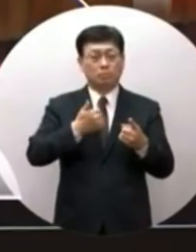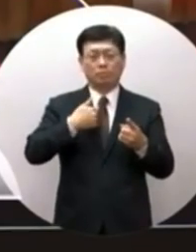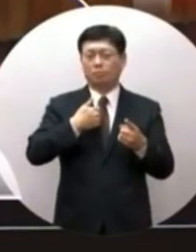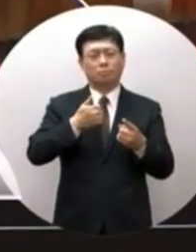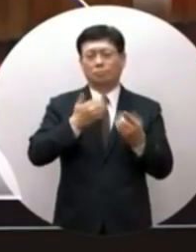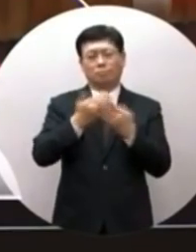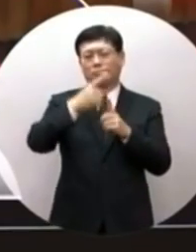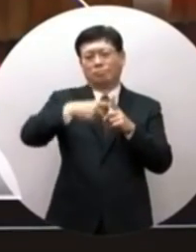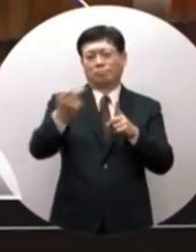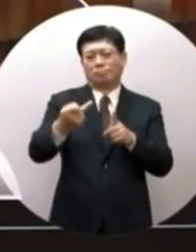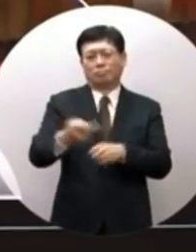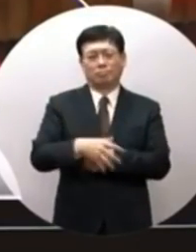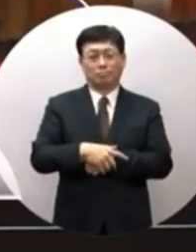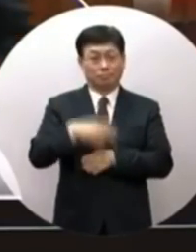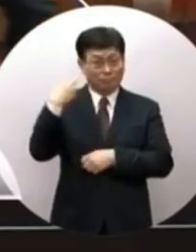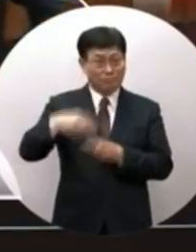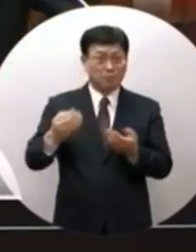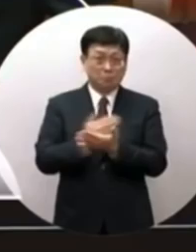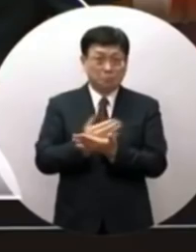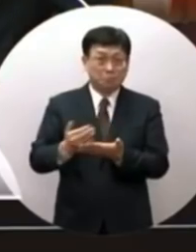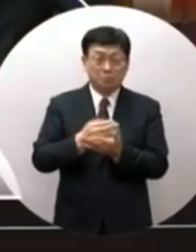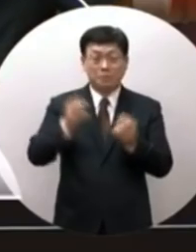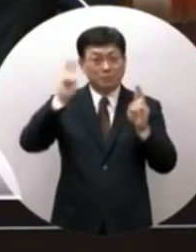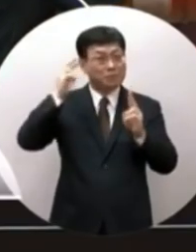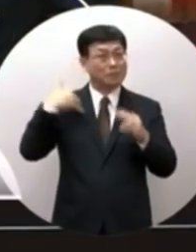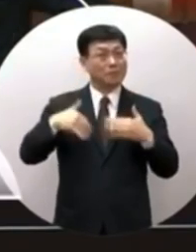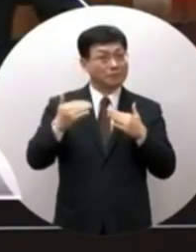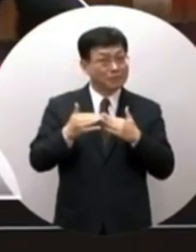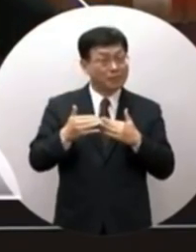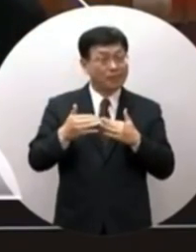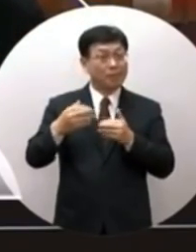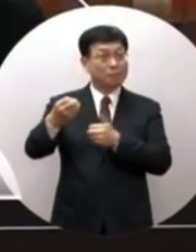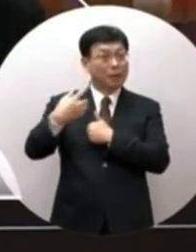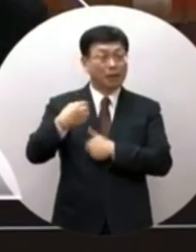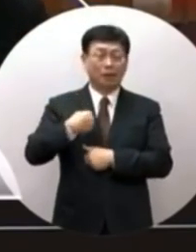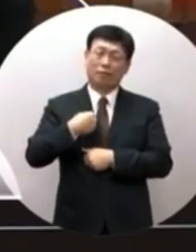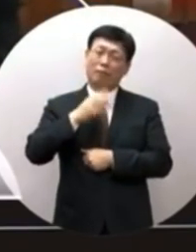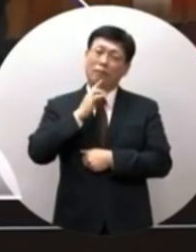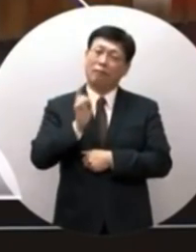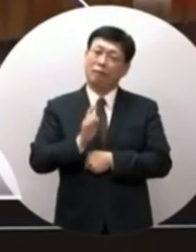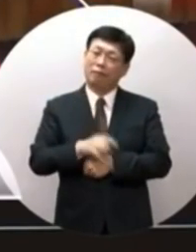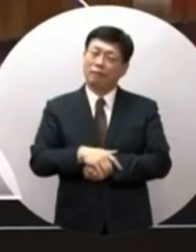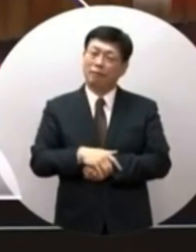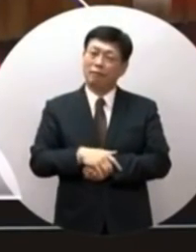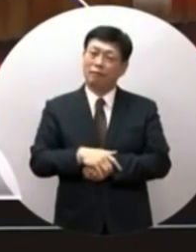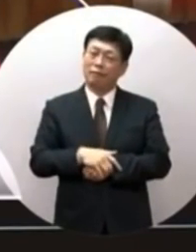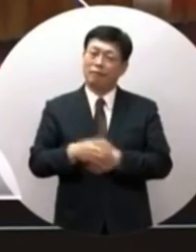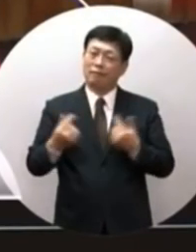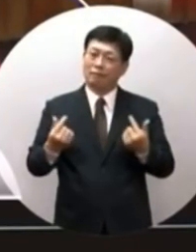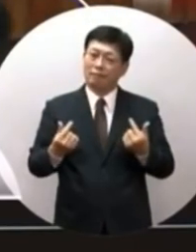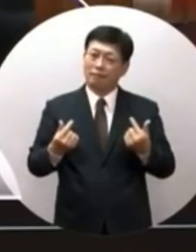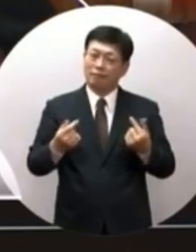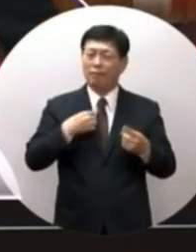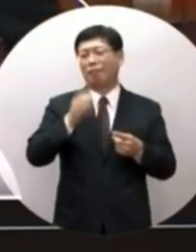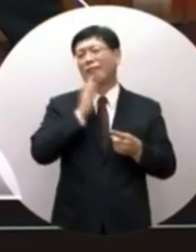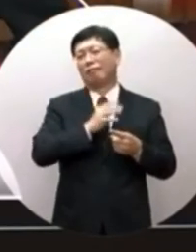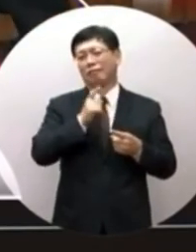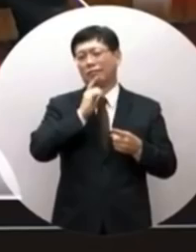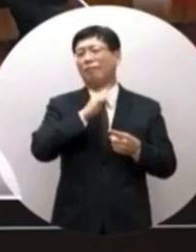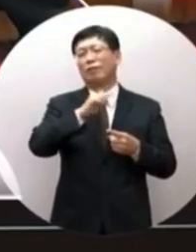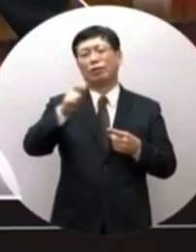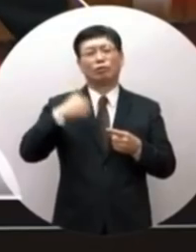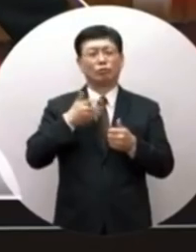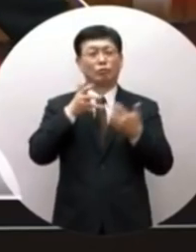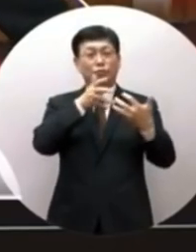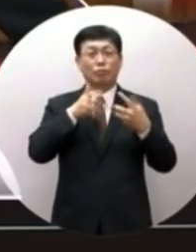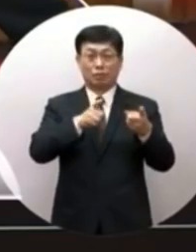不够。搁在搞批评那个音乐家，说我是什么那个废物执行。